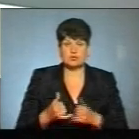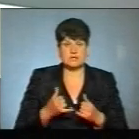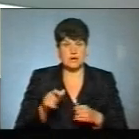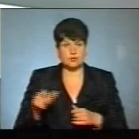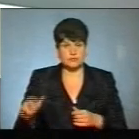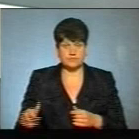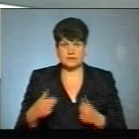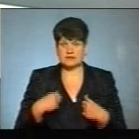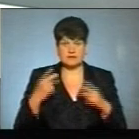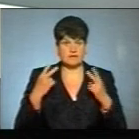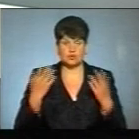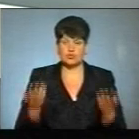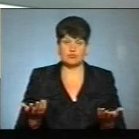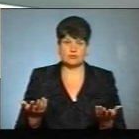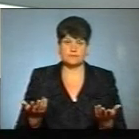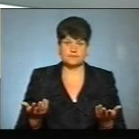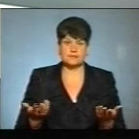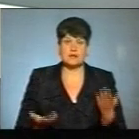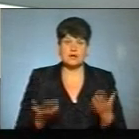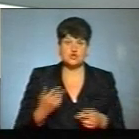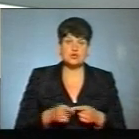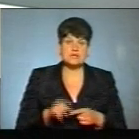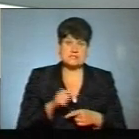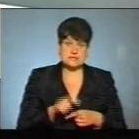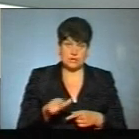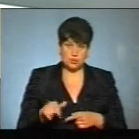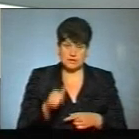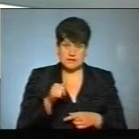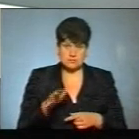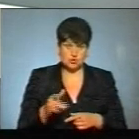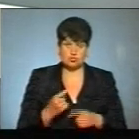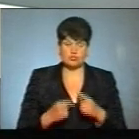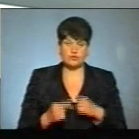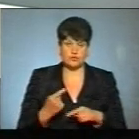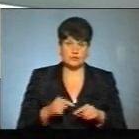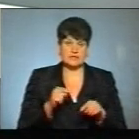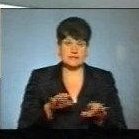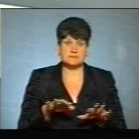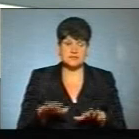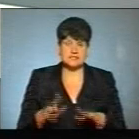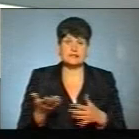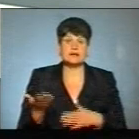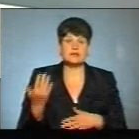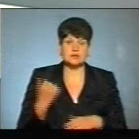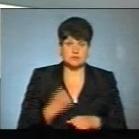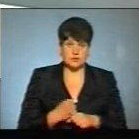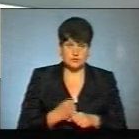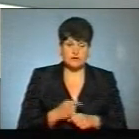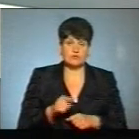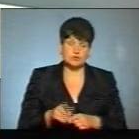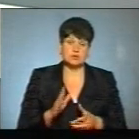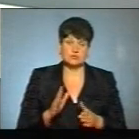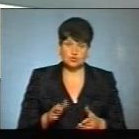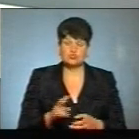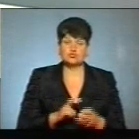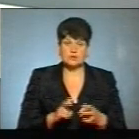наразі, мабуть, невідомо. От, якщо ці люди не зможуть повернутися на ті місця праці, де вони працювали за кордон, то вони будуть, звичайно,